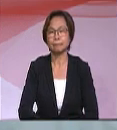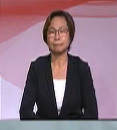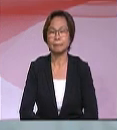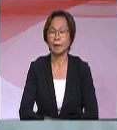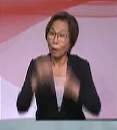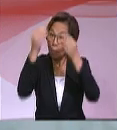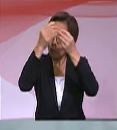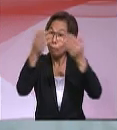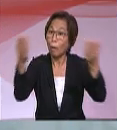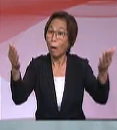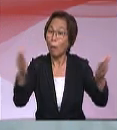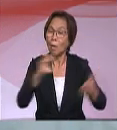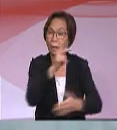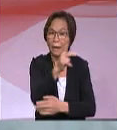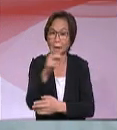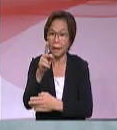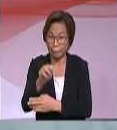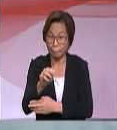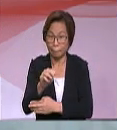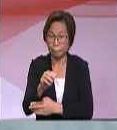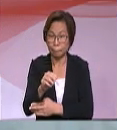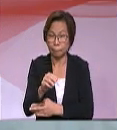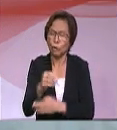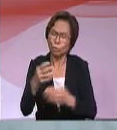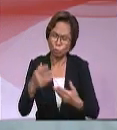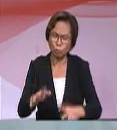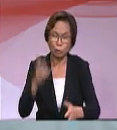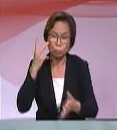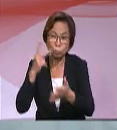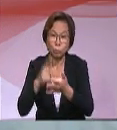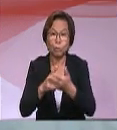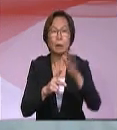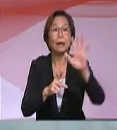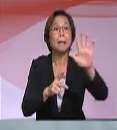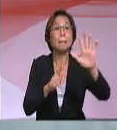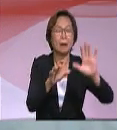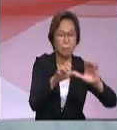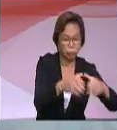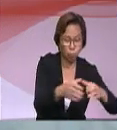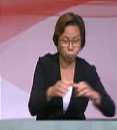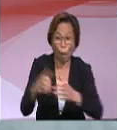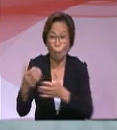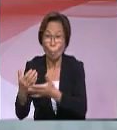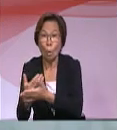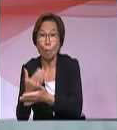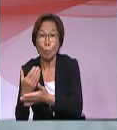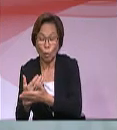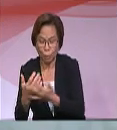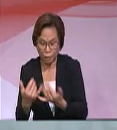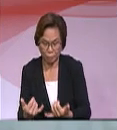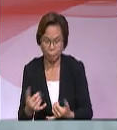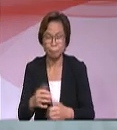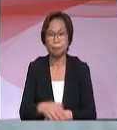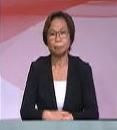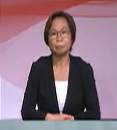Ingin dimaklumkan, Kementerian Kesihatan telah mengesan 5 kluster baru yang telah dikenal pasti pada